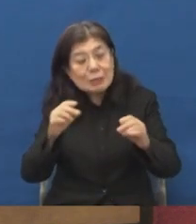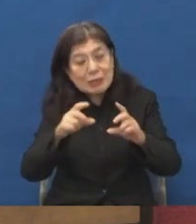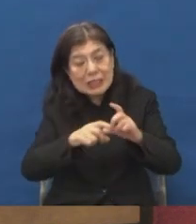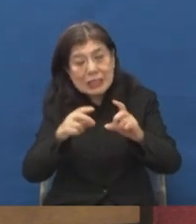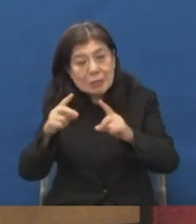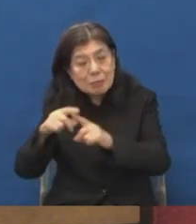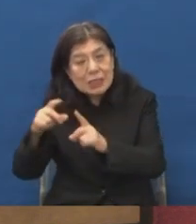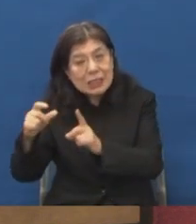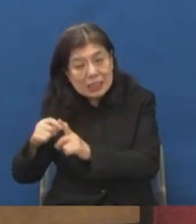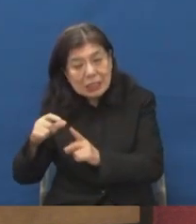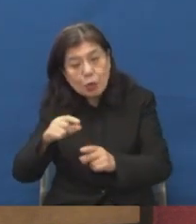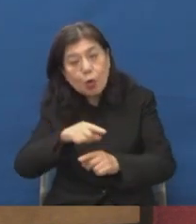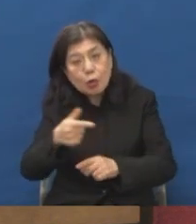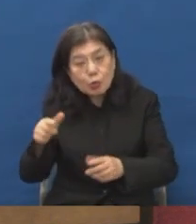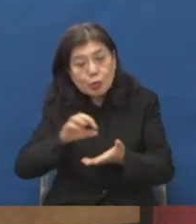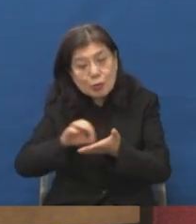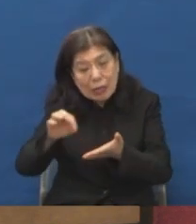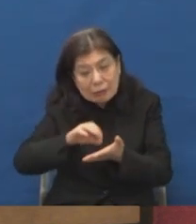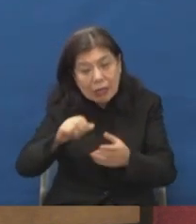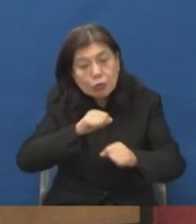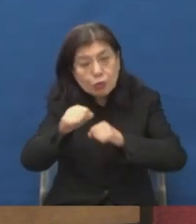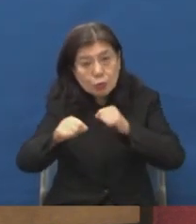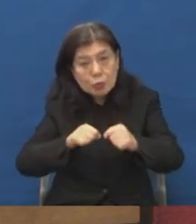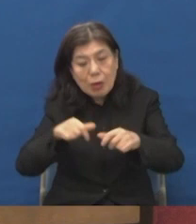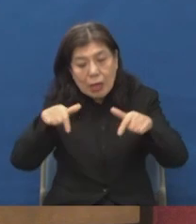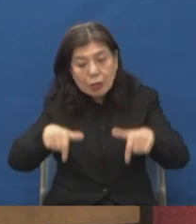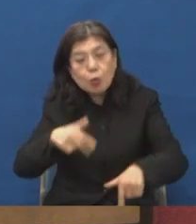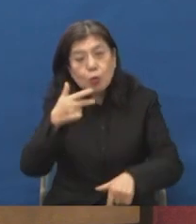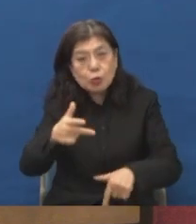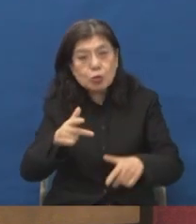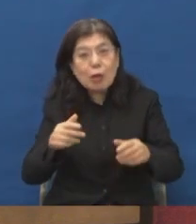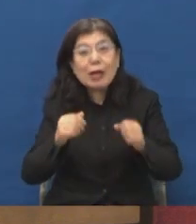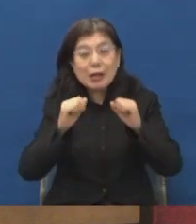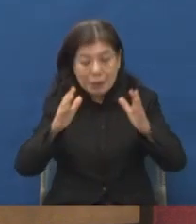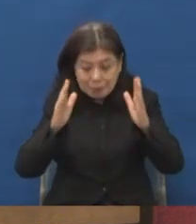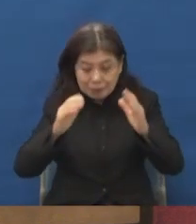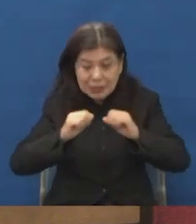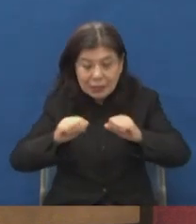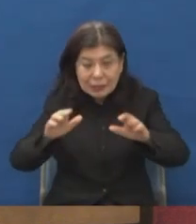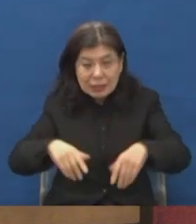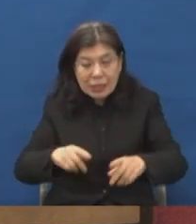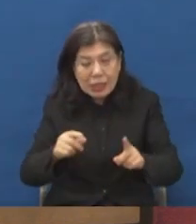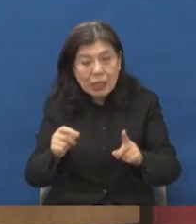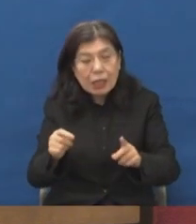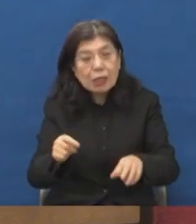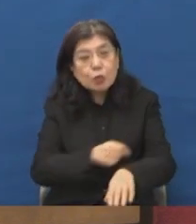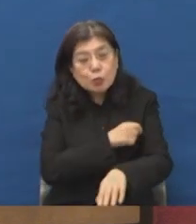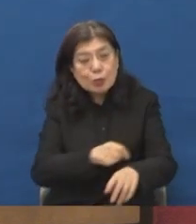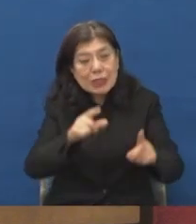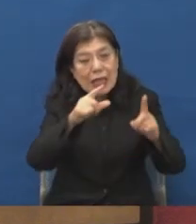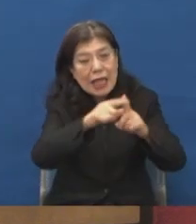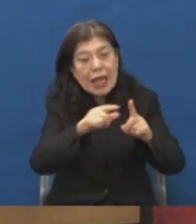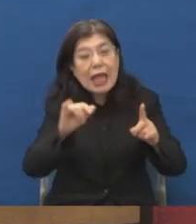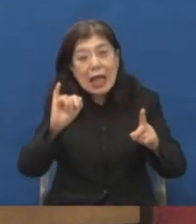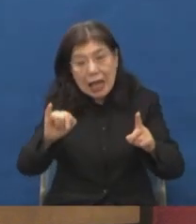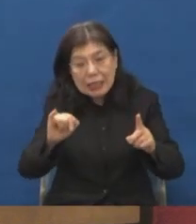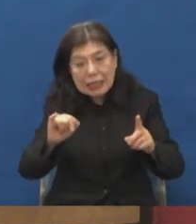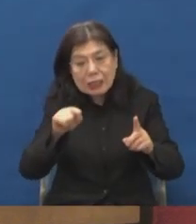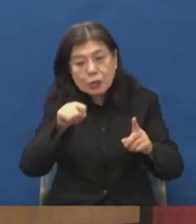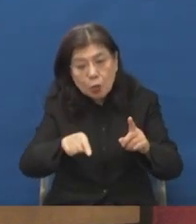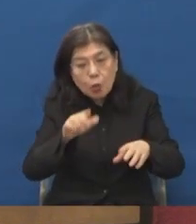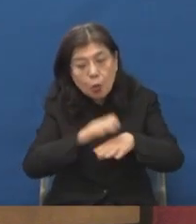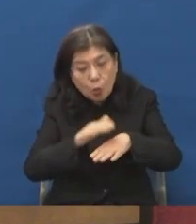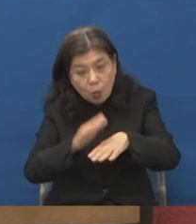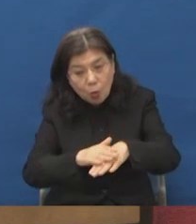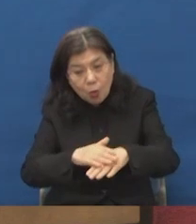取り組みについては、本市は力を入れてこられて、特に AI の存在を正しく認識し、情報リテラ